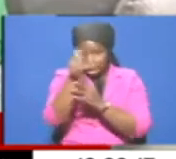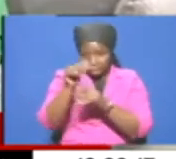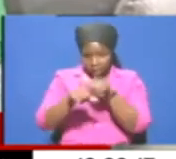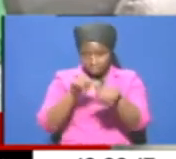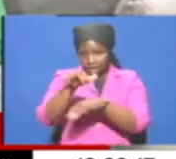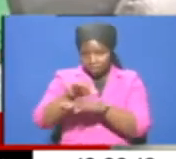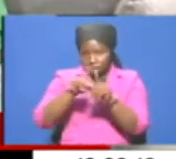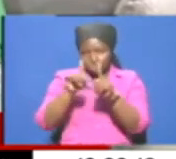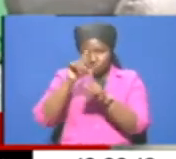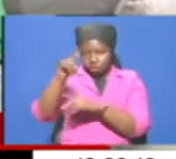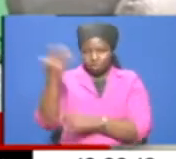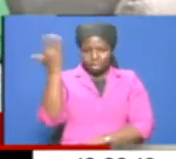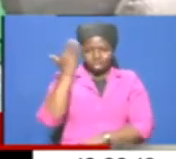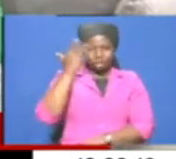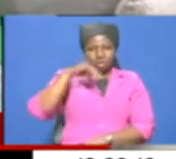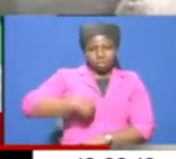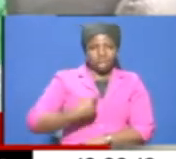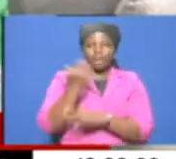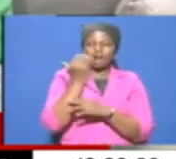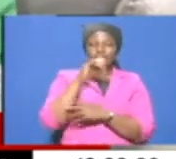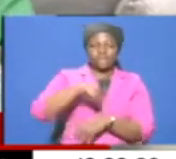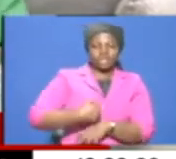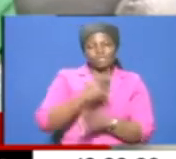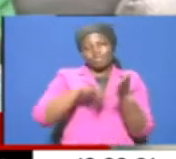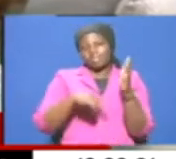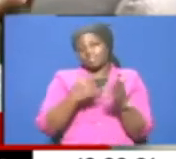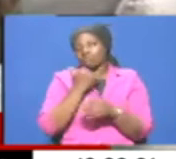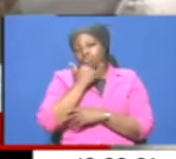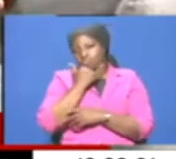tujihubirie ijili tujiulize ni nini what went wrong na